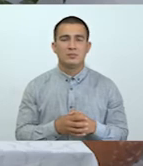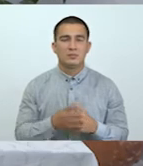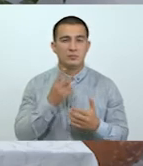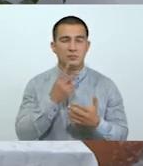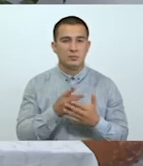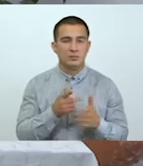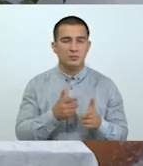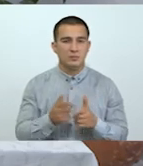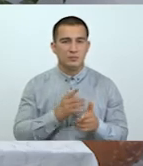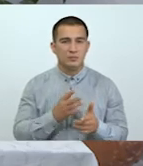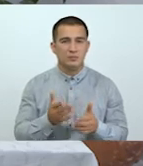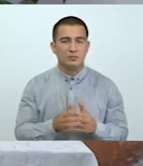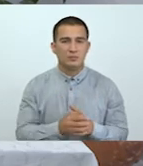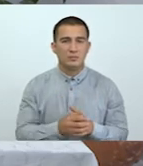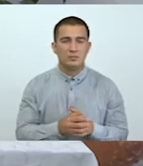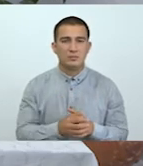Mana yoyib oldik.